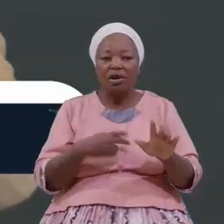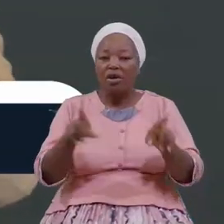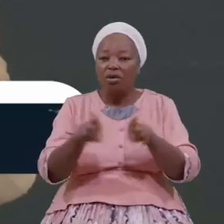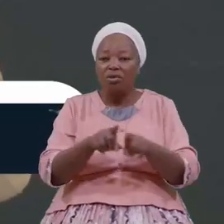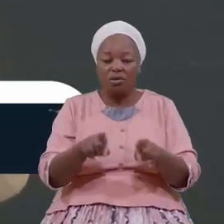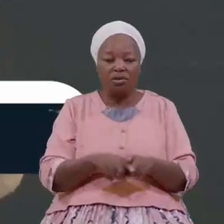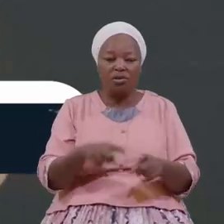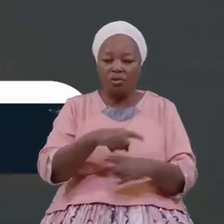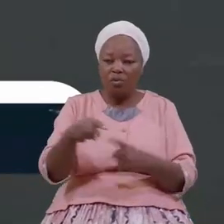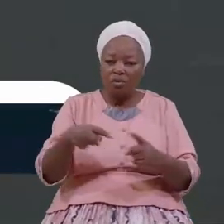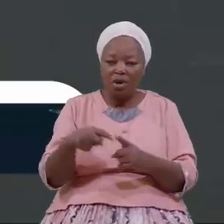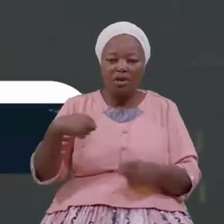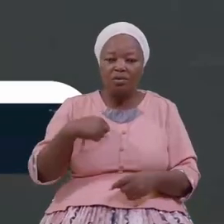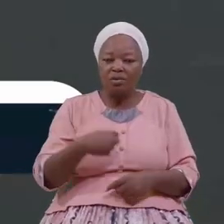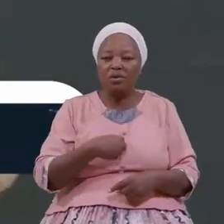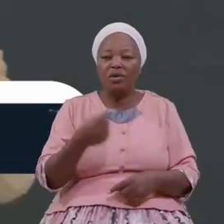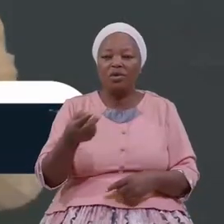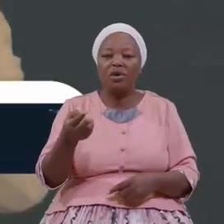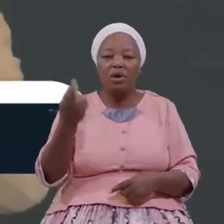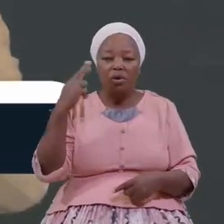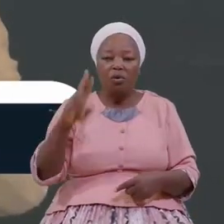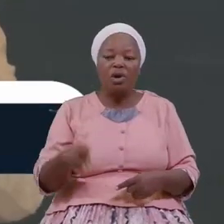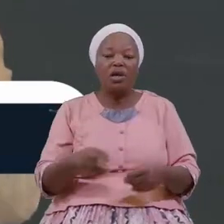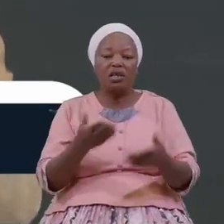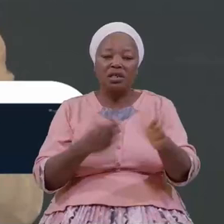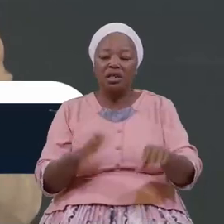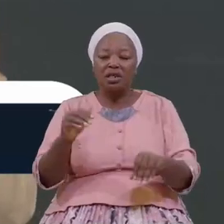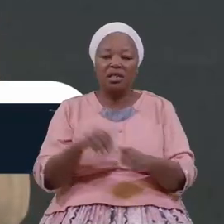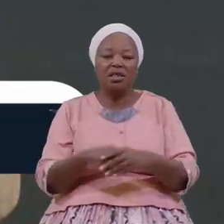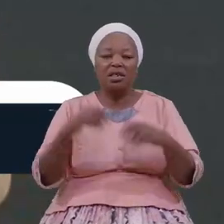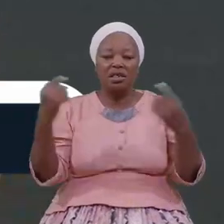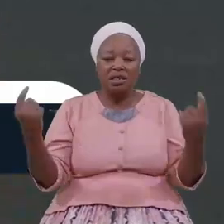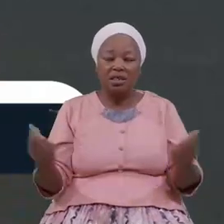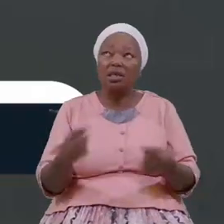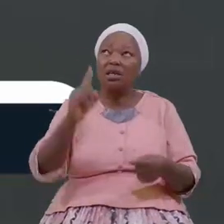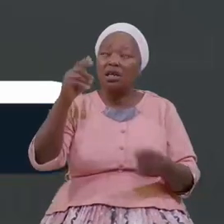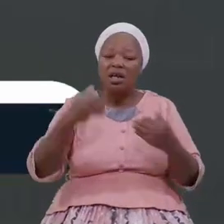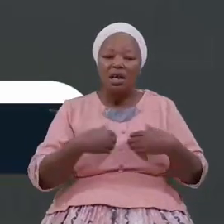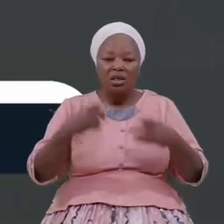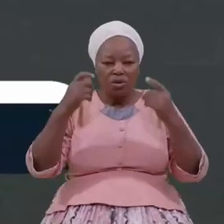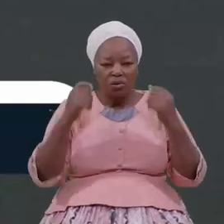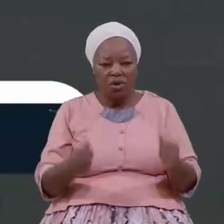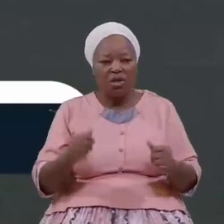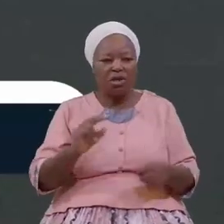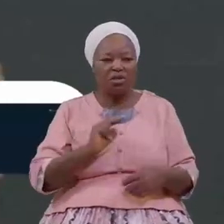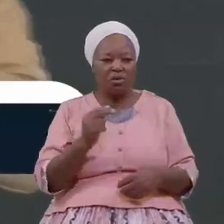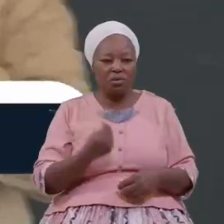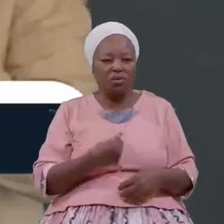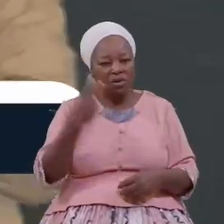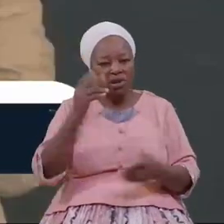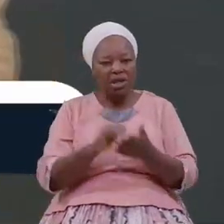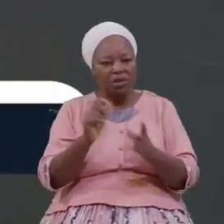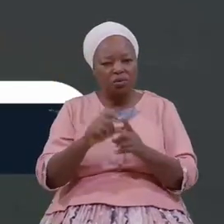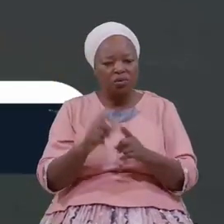nous qui étions morts par nos offenses, nous a rendu la vie, vous voyez, nous a rendu à la vie. Voyez